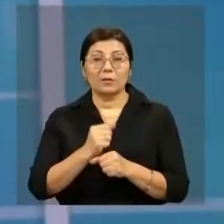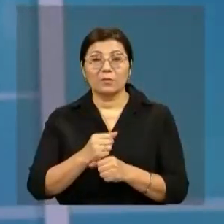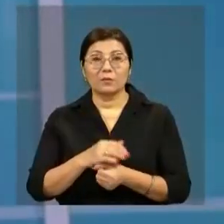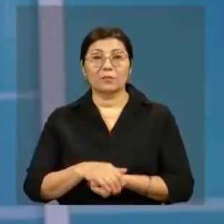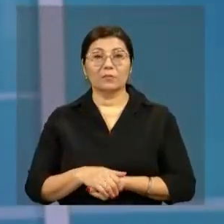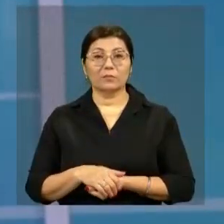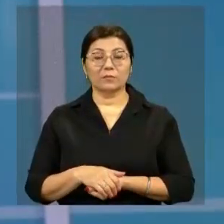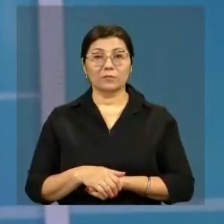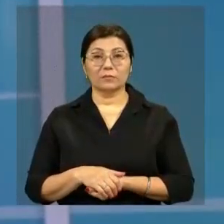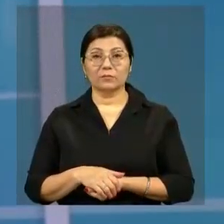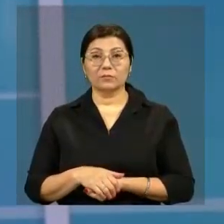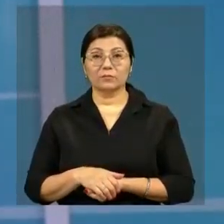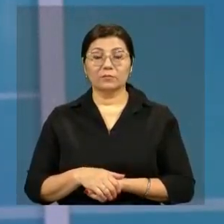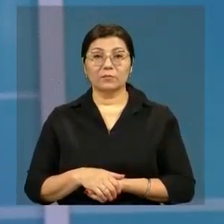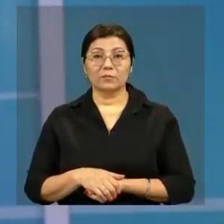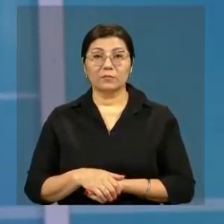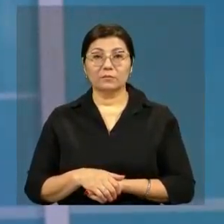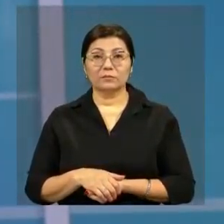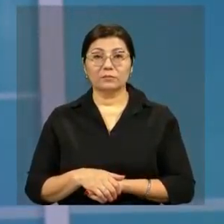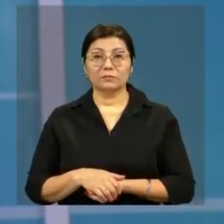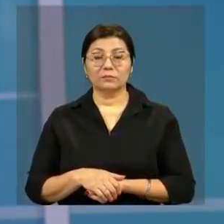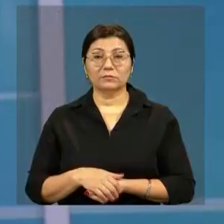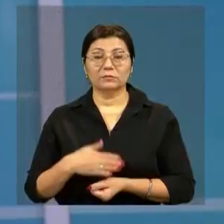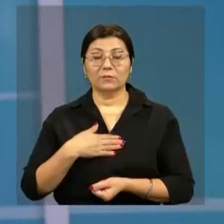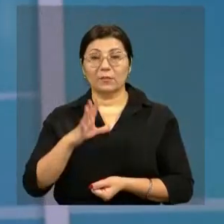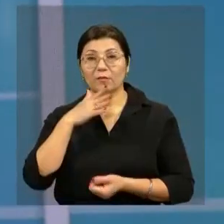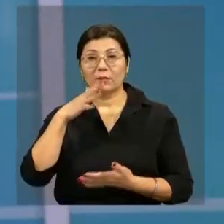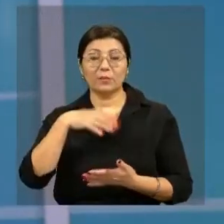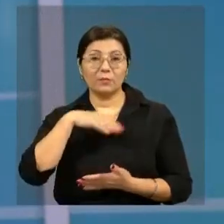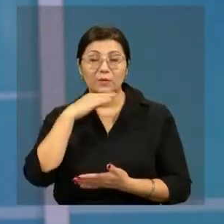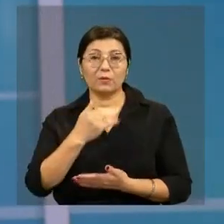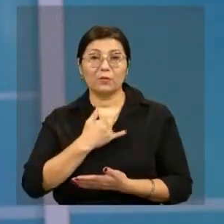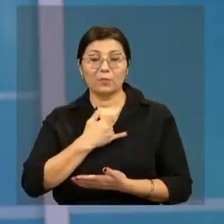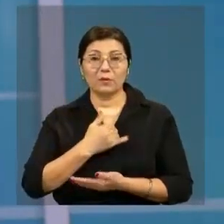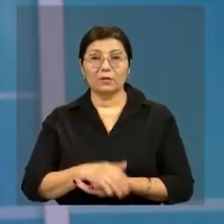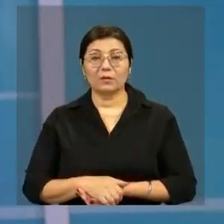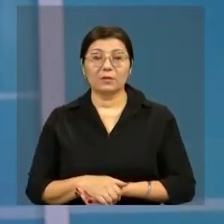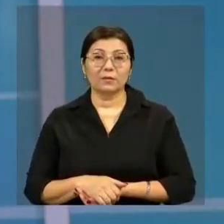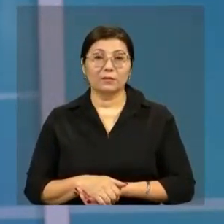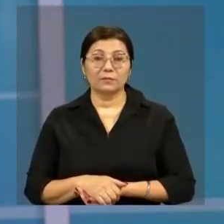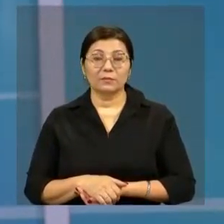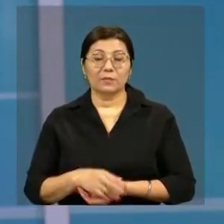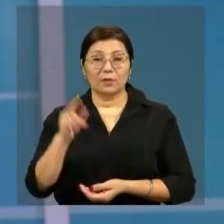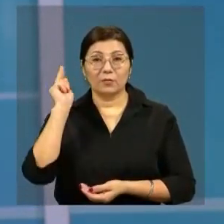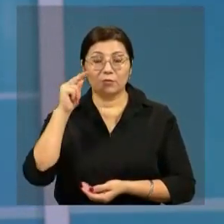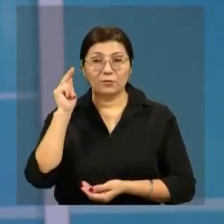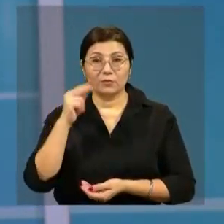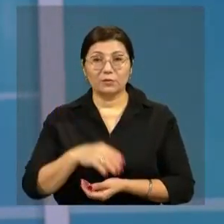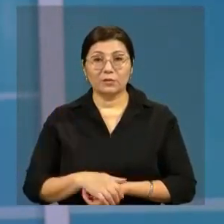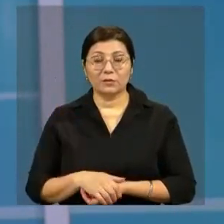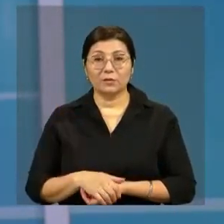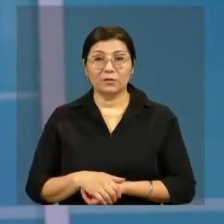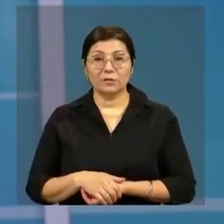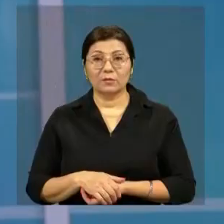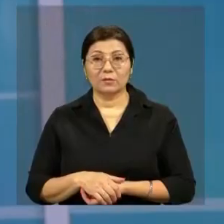мешает ли это вам волонтерская деятельность? Хватает ли времени? У меня времени хватает, и у меня хороший тайм-менеджмент. Я учусь на... У